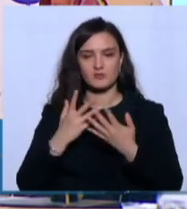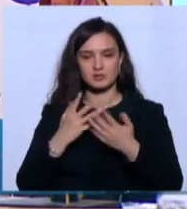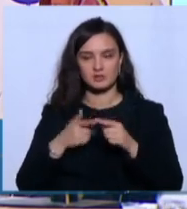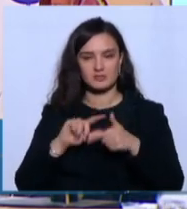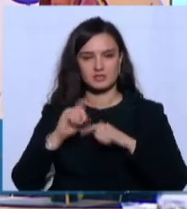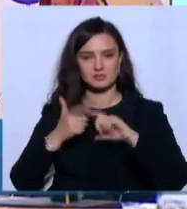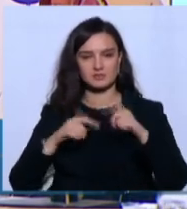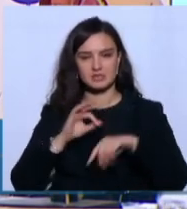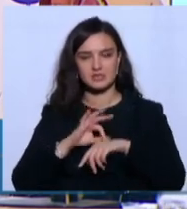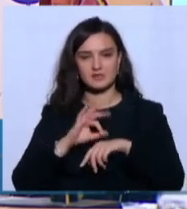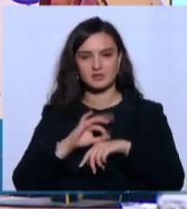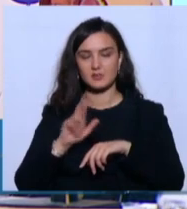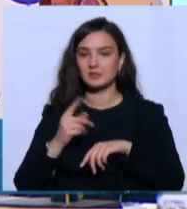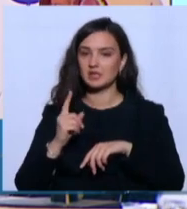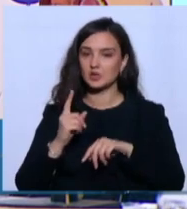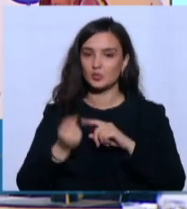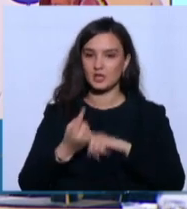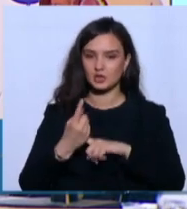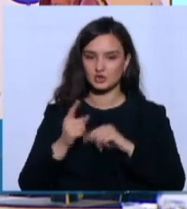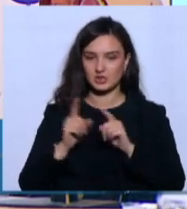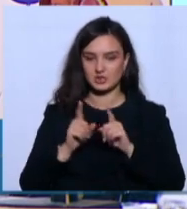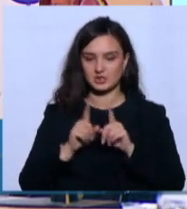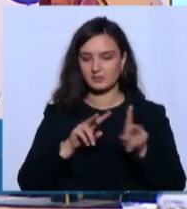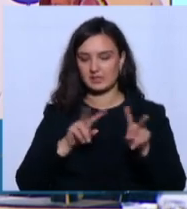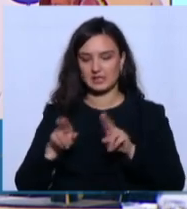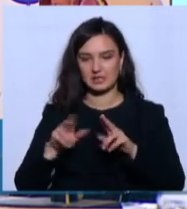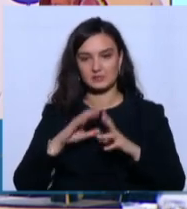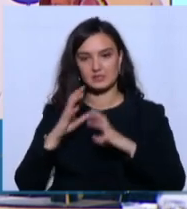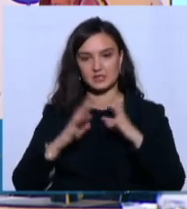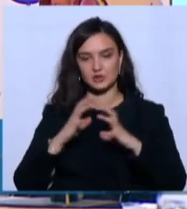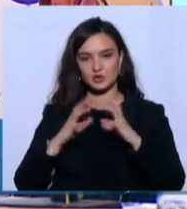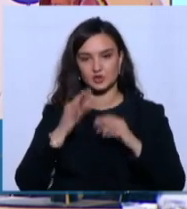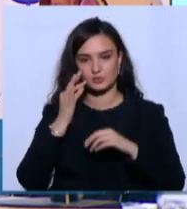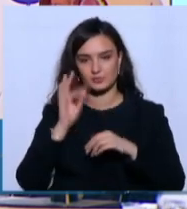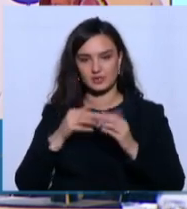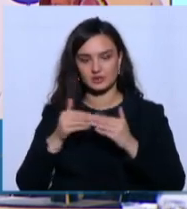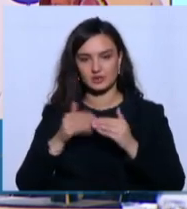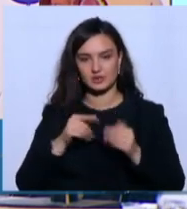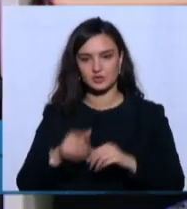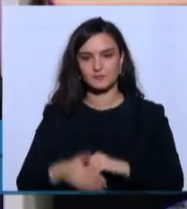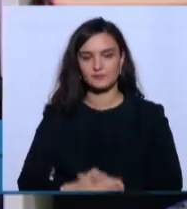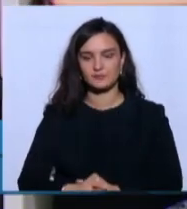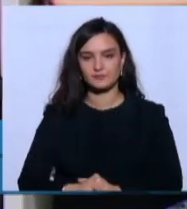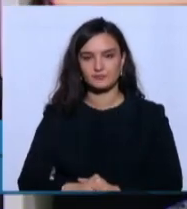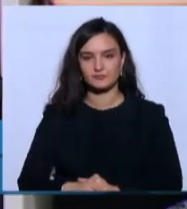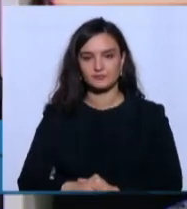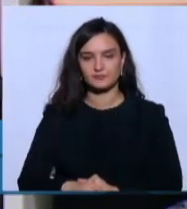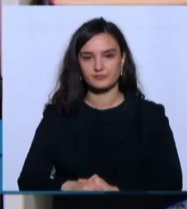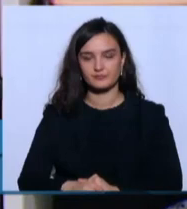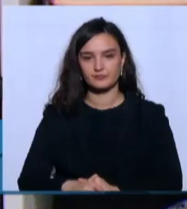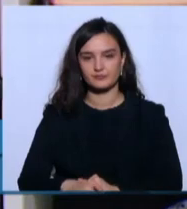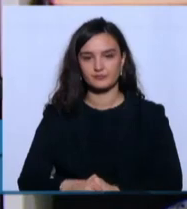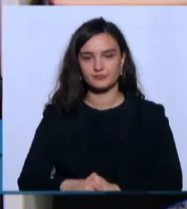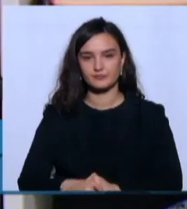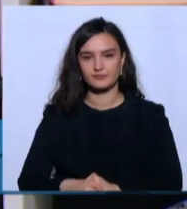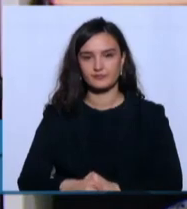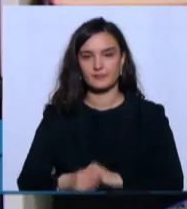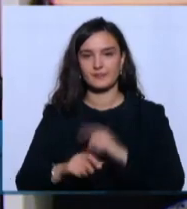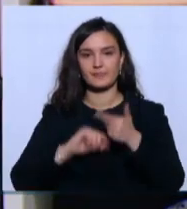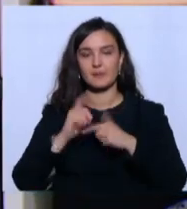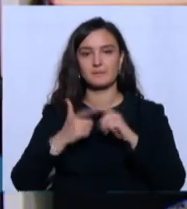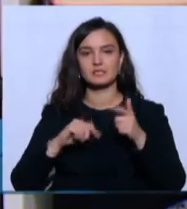მთის დაავადება და რატომ გაჩნდა ასეთი პარალელები საერთაშორისო პრაქტიკაში? ბატონო, მთის დაავადება ეს